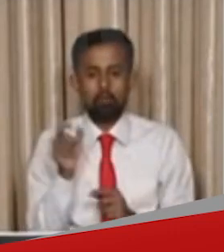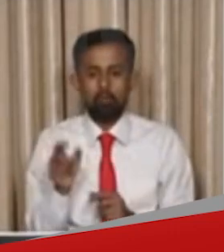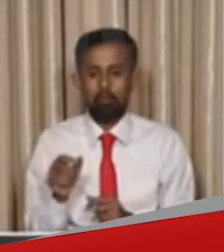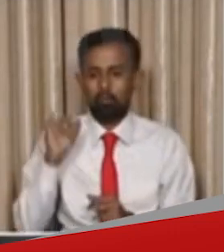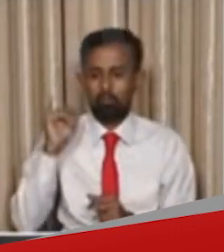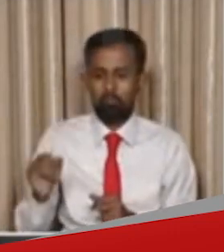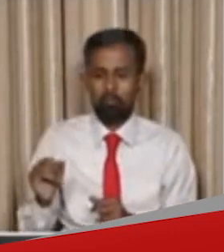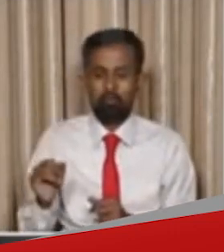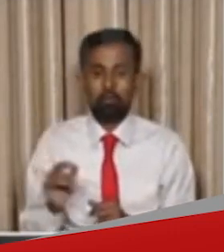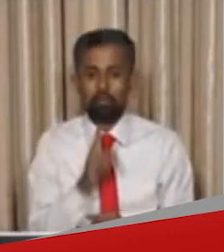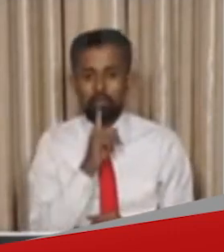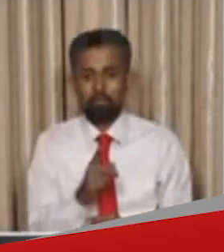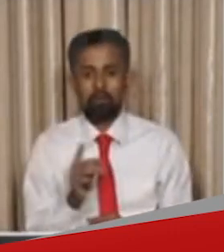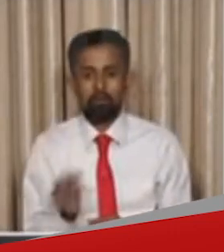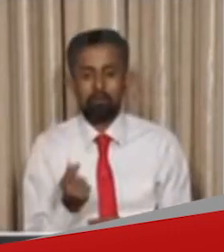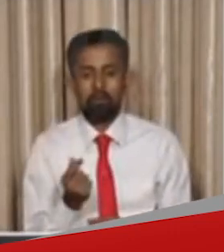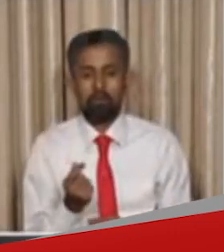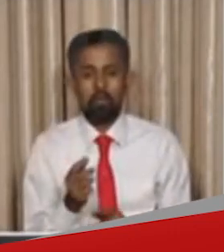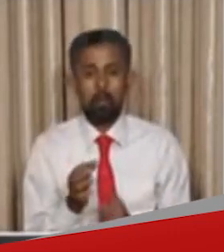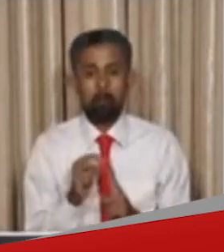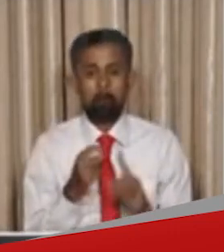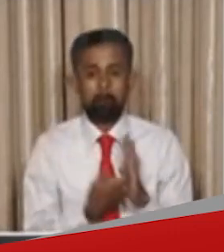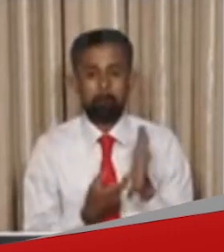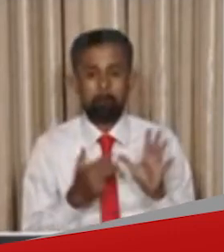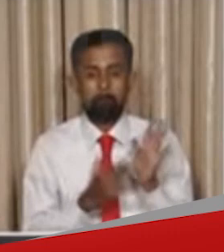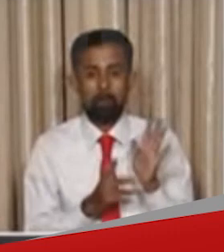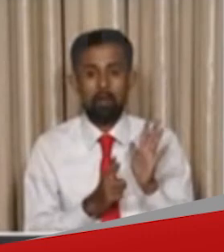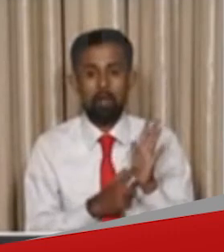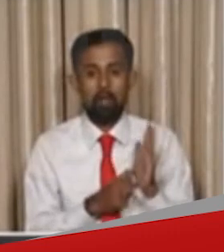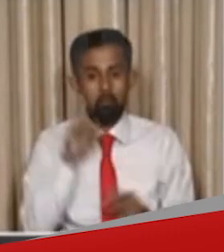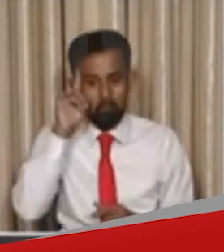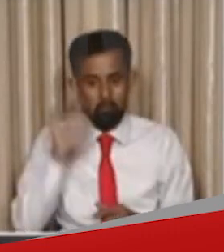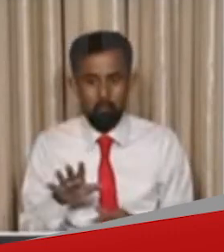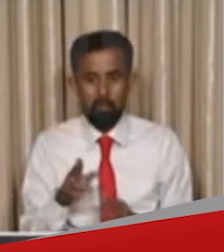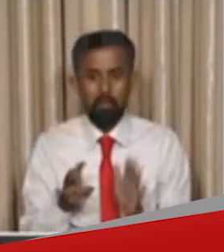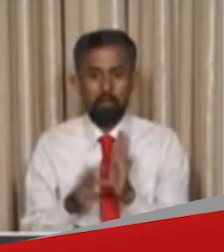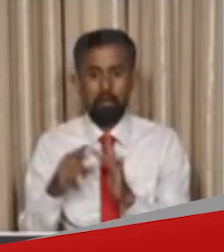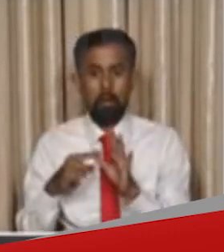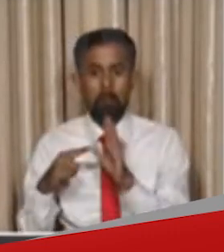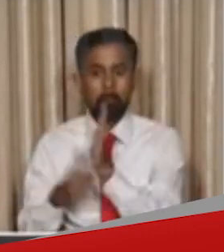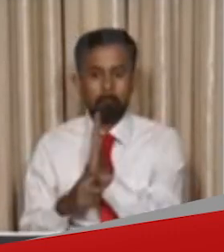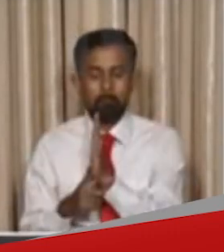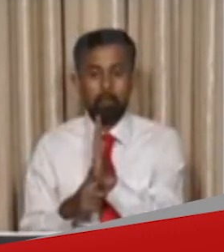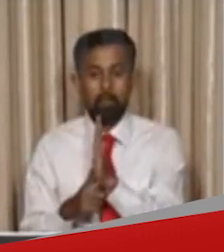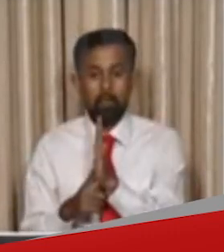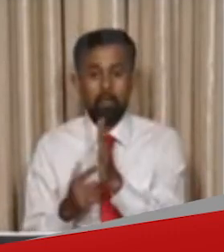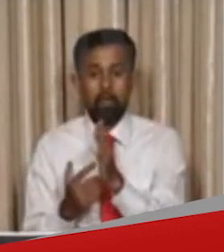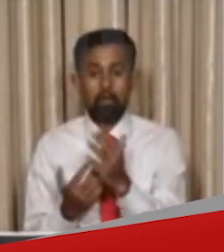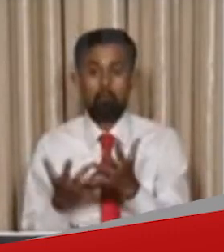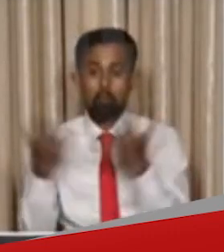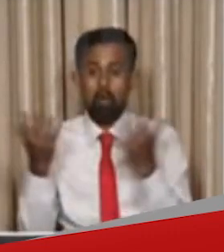දූෂණයෙහි නිරත වෙනවා කියලා කියනකොට එක ප්‍රේමලාල් ජයසේකර බලාපොරොත්තු වෙන්නේ නිමල් සිරිපාලන සිල්ලා ලොරියක් ජරාව කරනවා